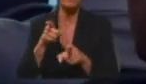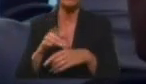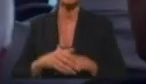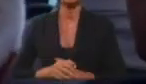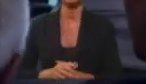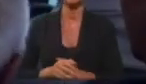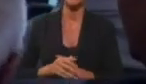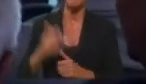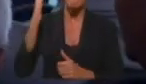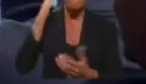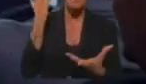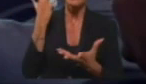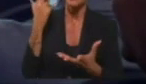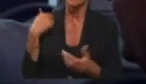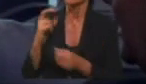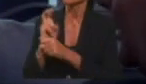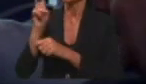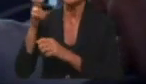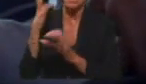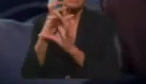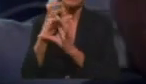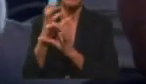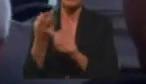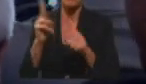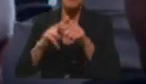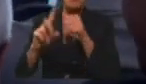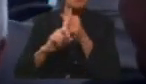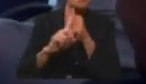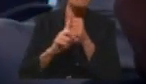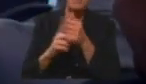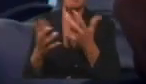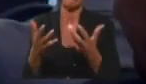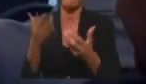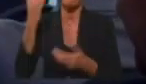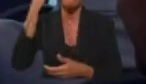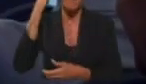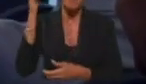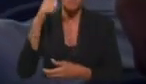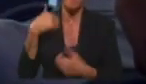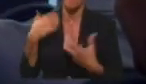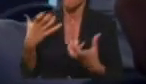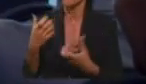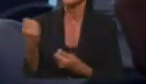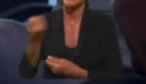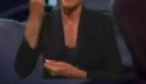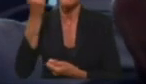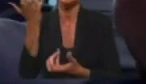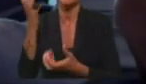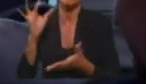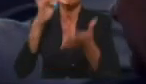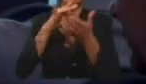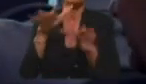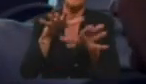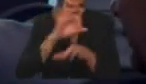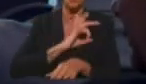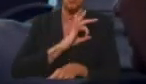Przede wszystkim trzeba wiedzieć, gdzie można wsiąść w autobus, tak? W który autobus trzeba wsiąść, też trzeba wiedzieć, żeby dojechać tam, gdzie się chce dojechać. Trzeba